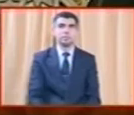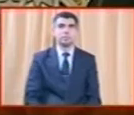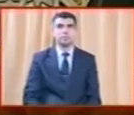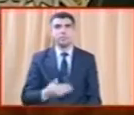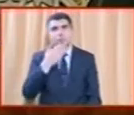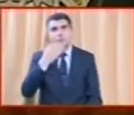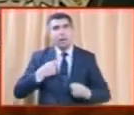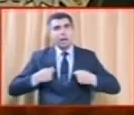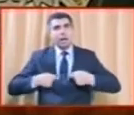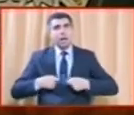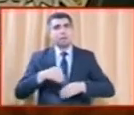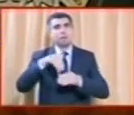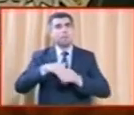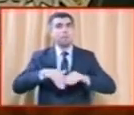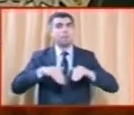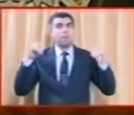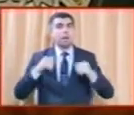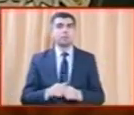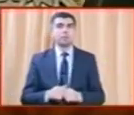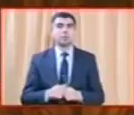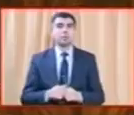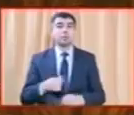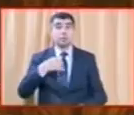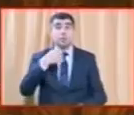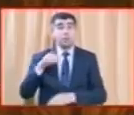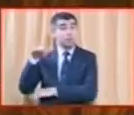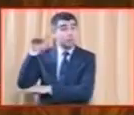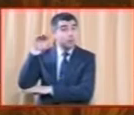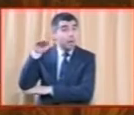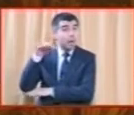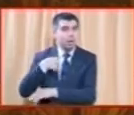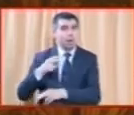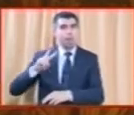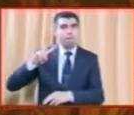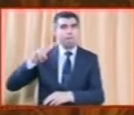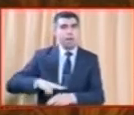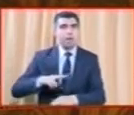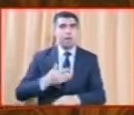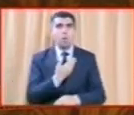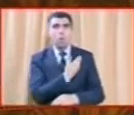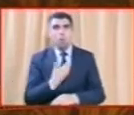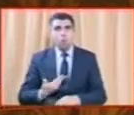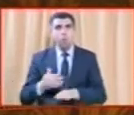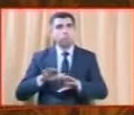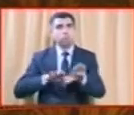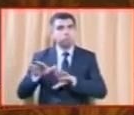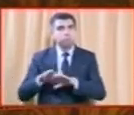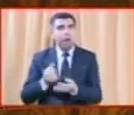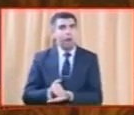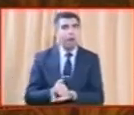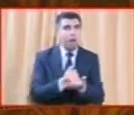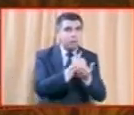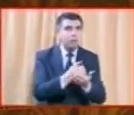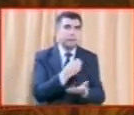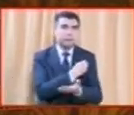شكرا لكم سيد الرئيس. سيد الوزير، نحن بجهة والذهب القويرة نثمن الإجراءات اللي قامت بها هذه الحكومة اللي فاتت هذه الجهة بين الأطر الطبية اللي